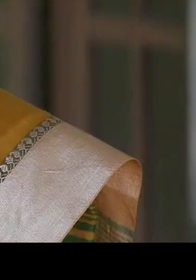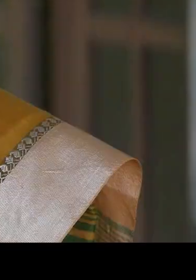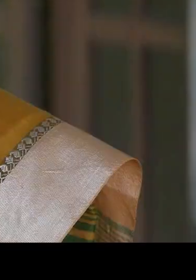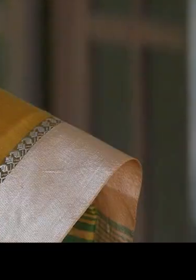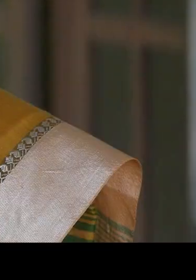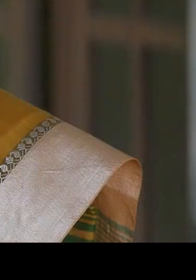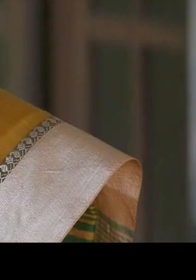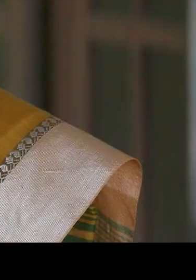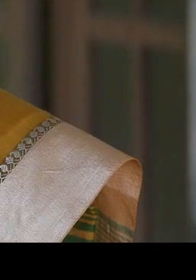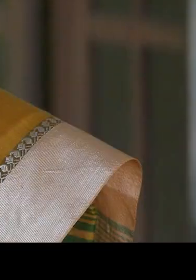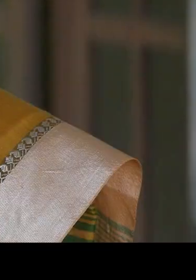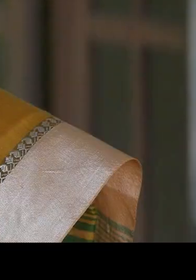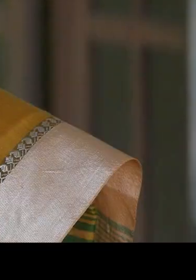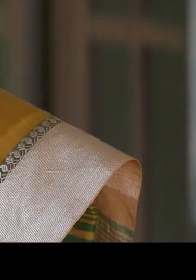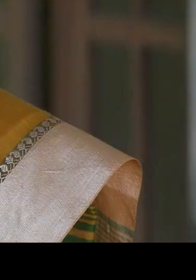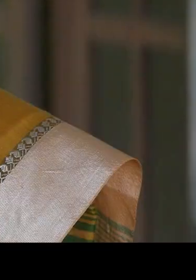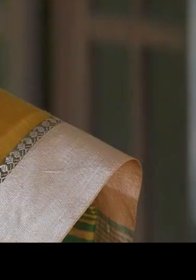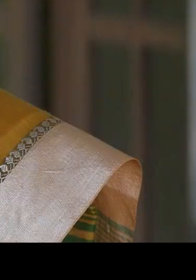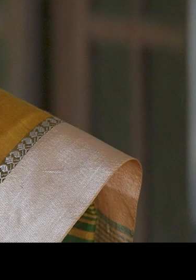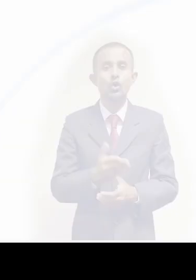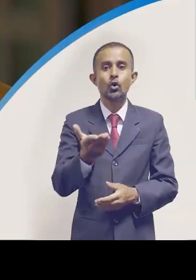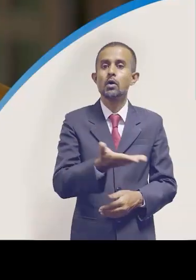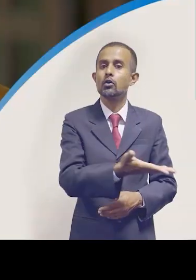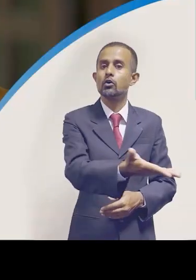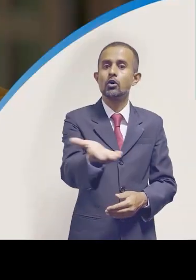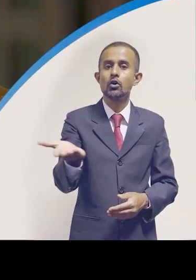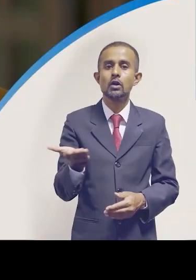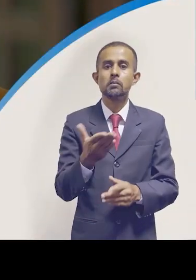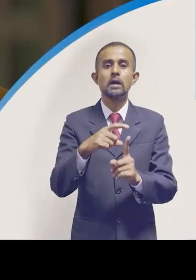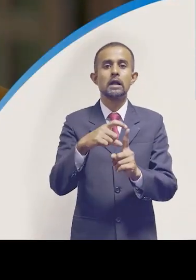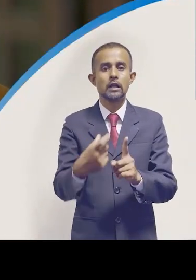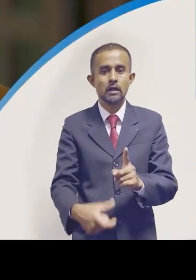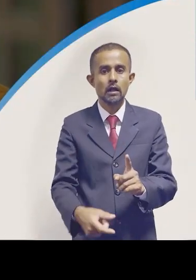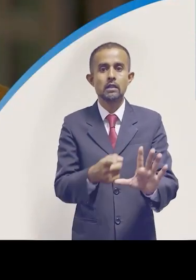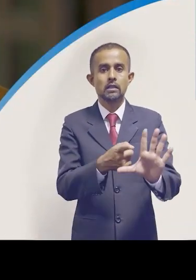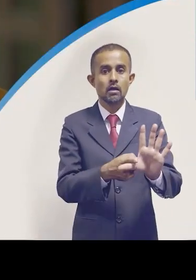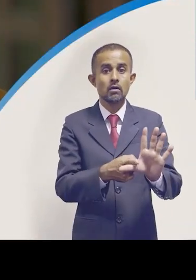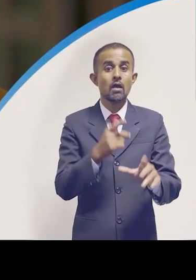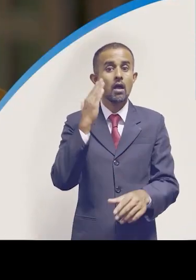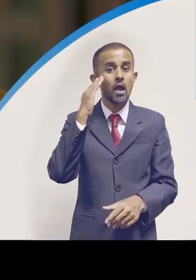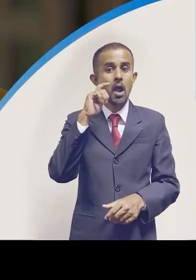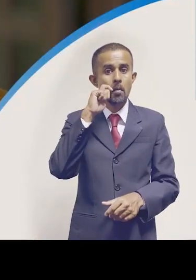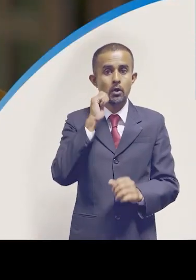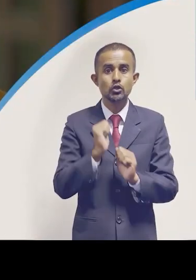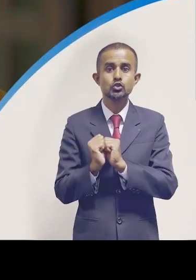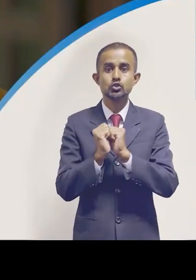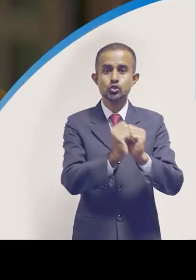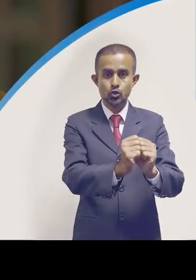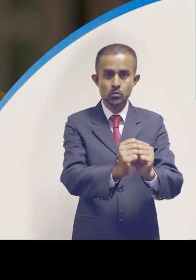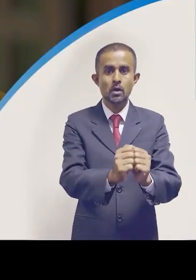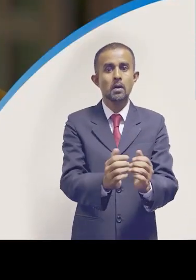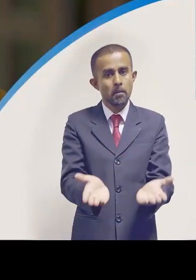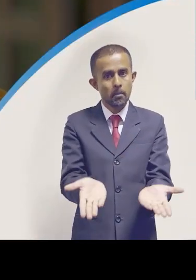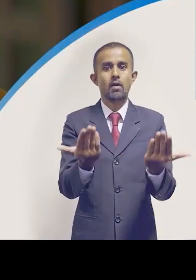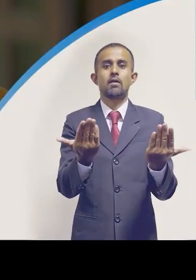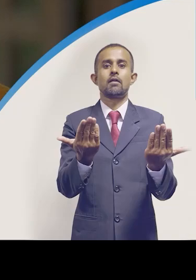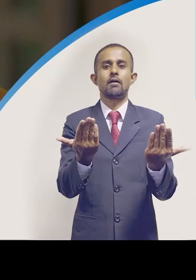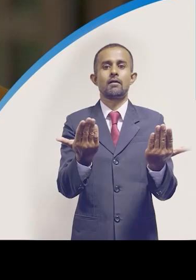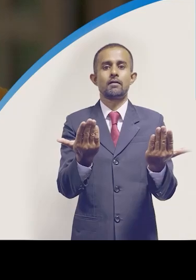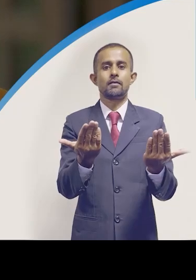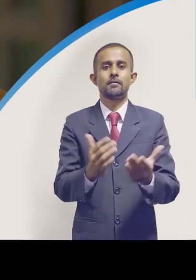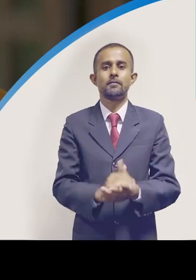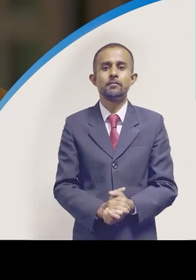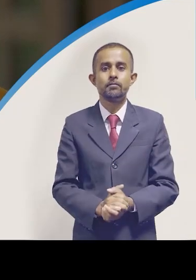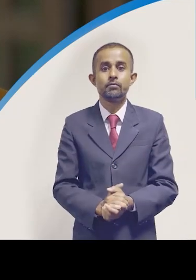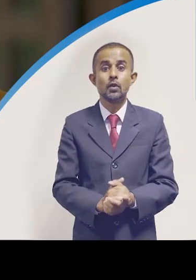ඉන්නේ. WGW චතුරානි මහත්මිය ඔබේ කොට්ටාසේ ඉන්න ආබාධ සහිත තරුණ තරුණියන් රැකියාගත කරන්න උත්සාහ